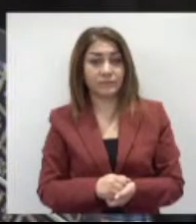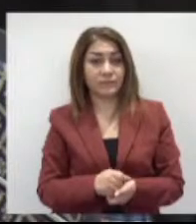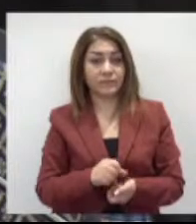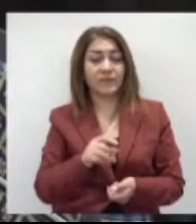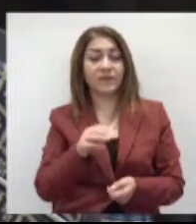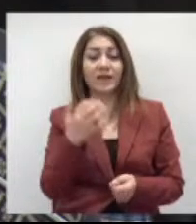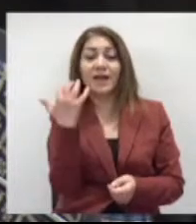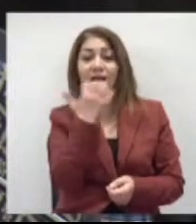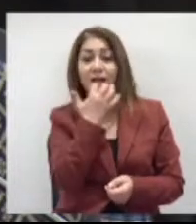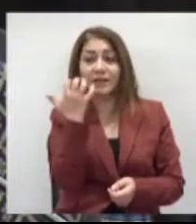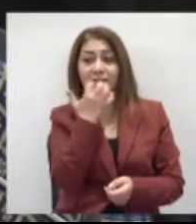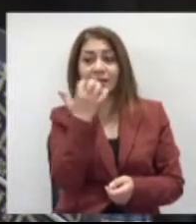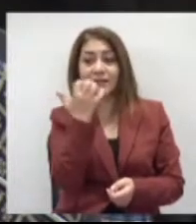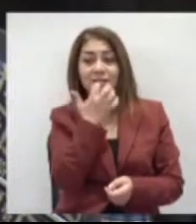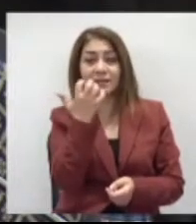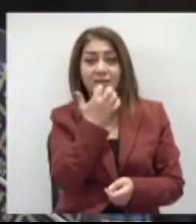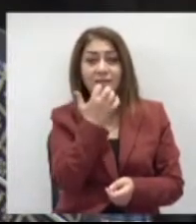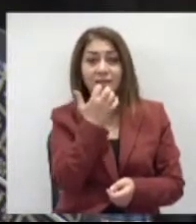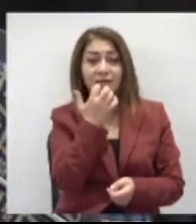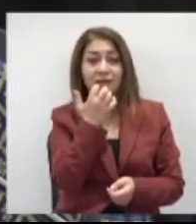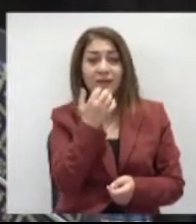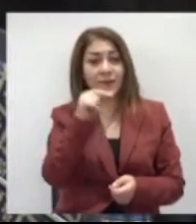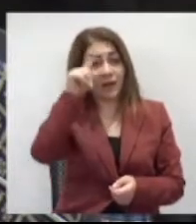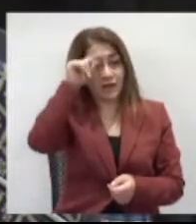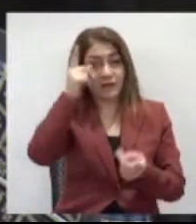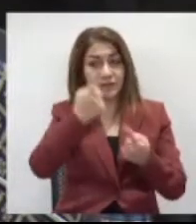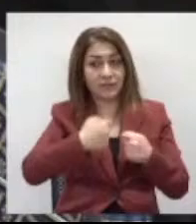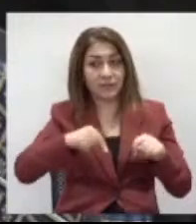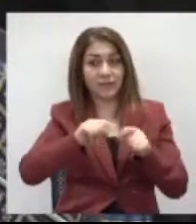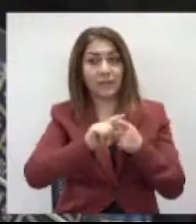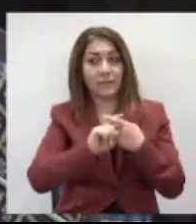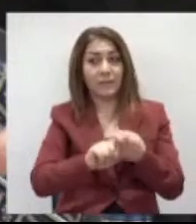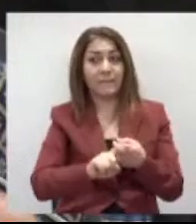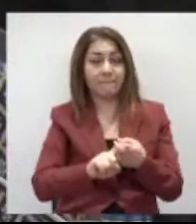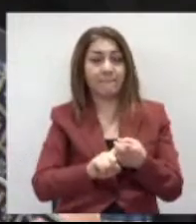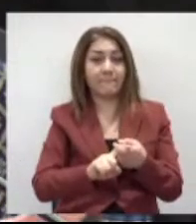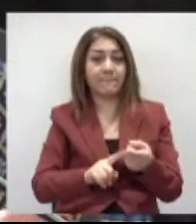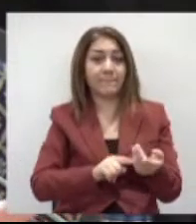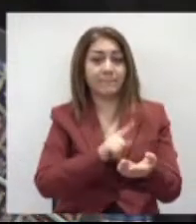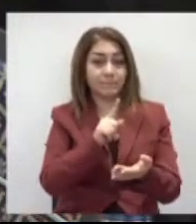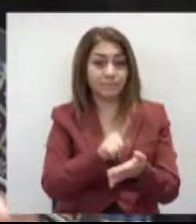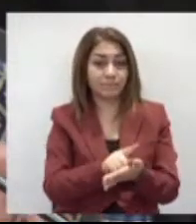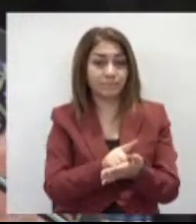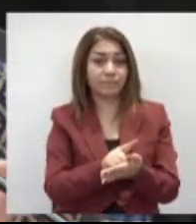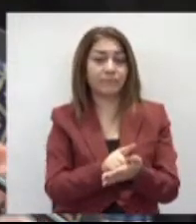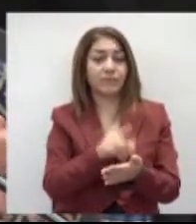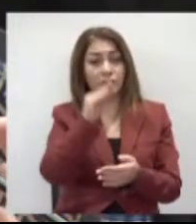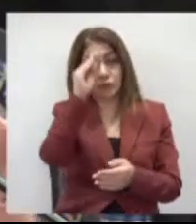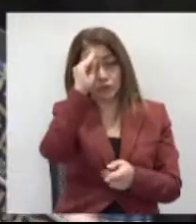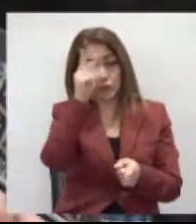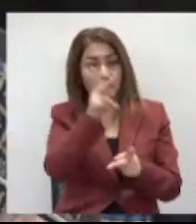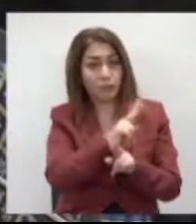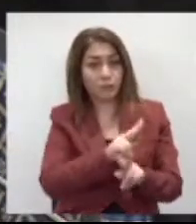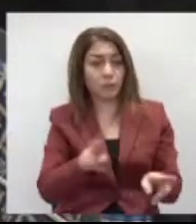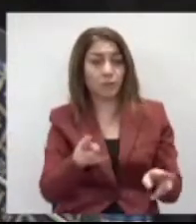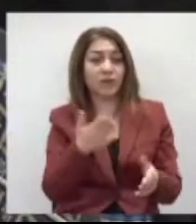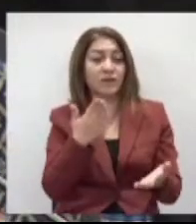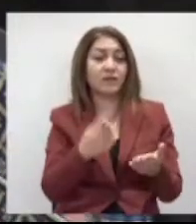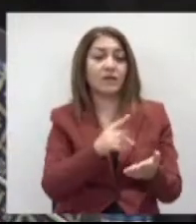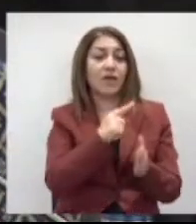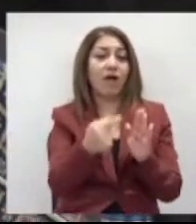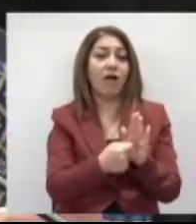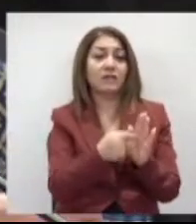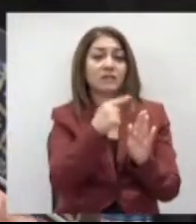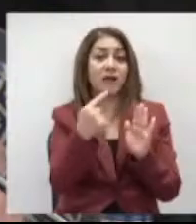բարձրաձայնվեց Սփյուռքին առնչվող հարցադրումների դարձյալ շեշտադրման հարցը, դարձյալ նույն տրամաբանությունն է այստեղ, եթե որոշում ենք, որ ամեն հարց